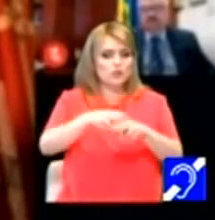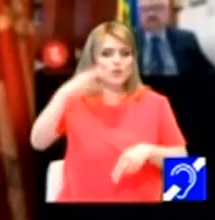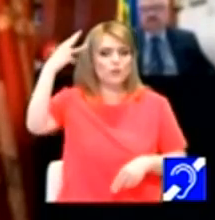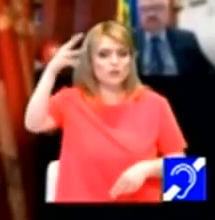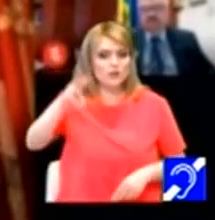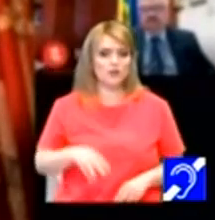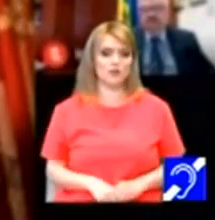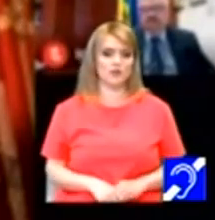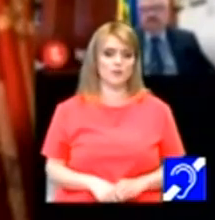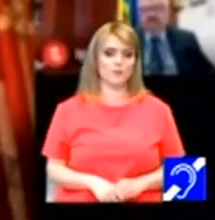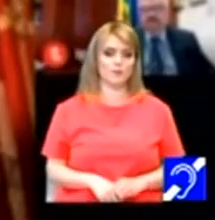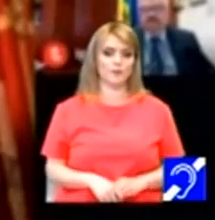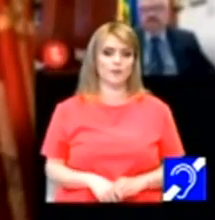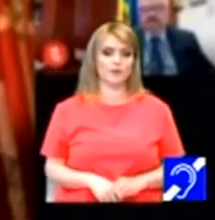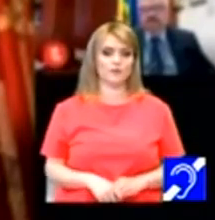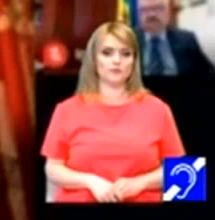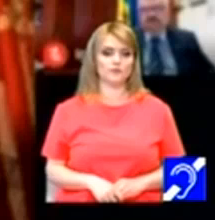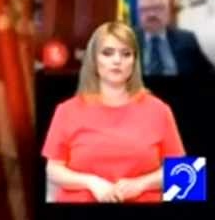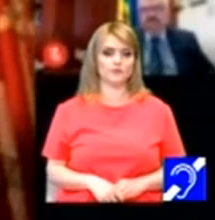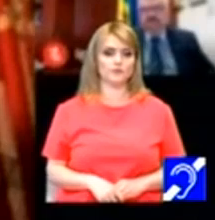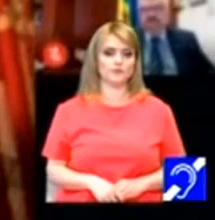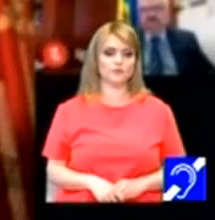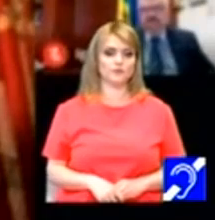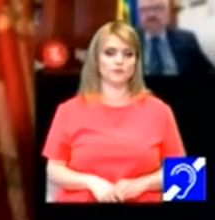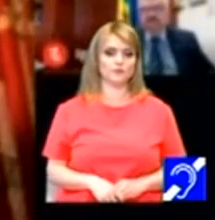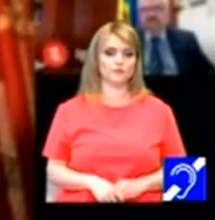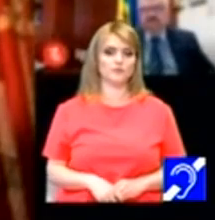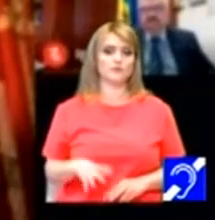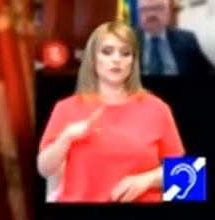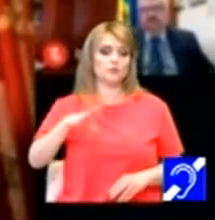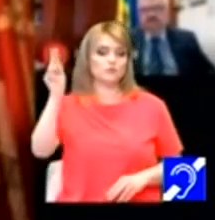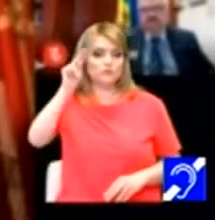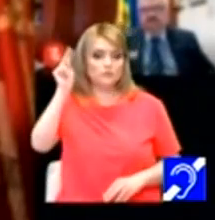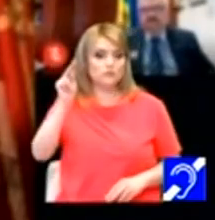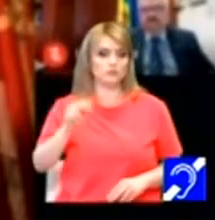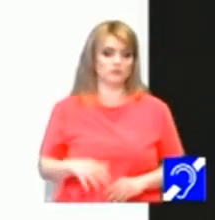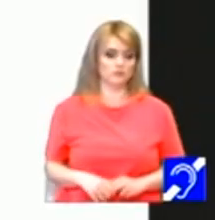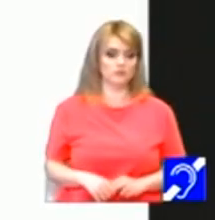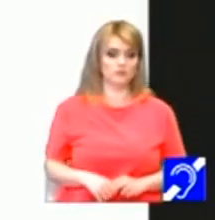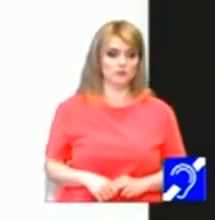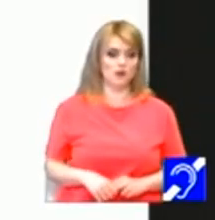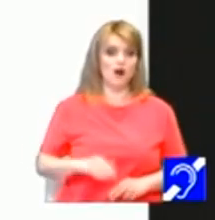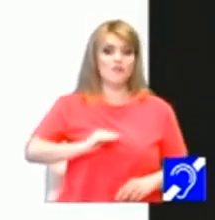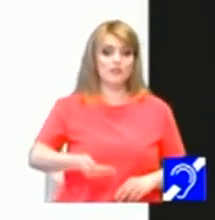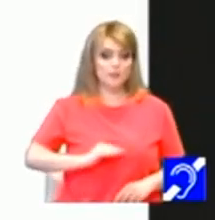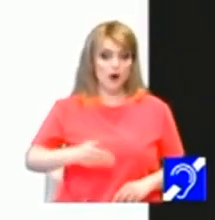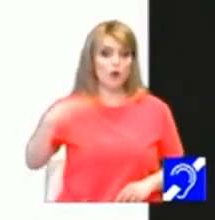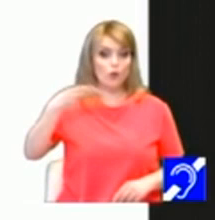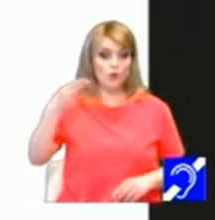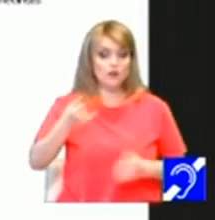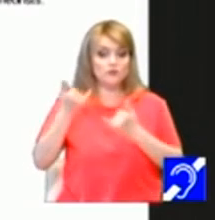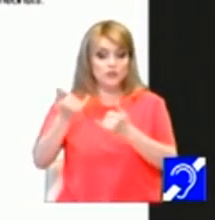intre pe piața muncii cu abilități digitale deja formate. Google va oferi